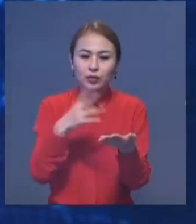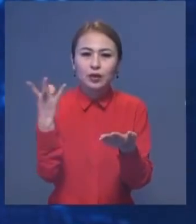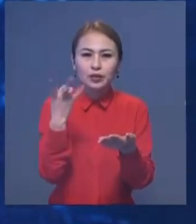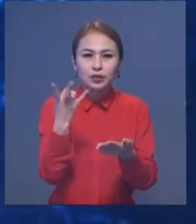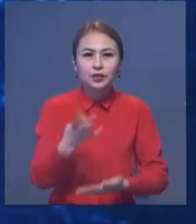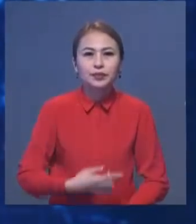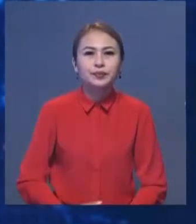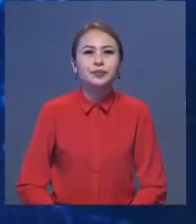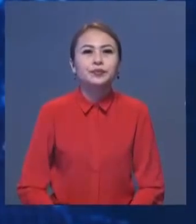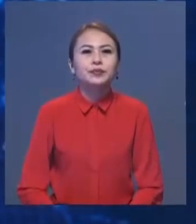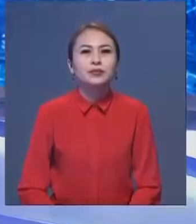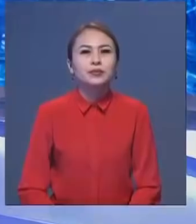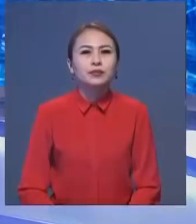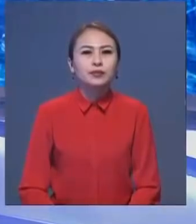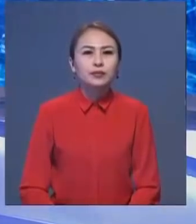жет.